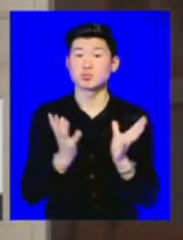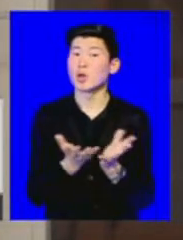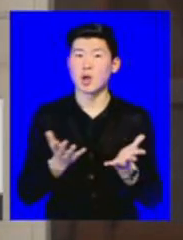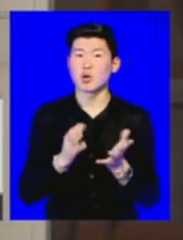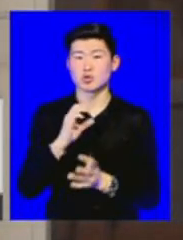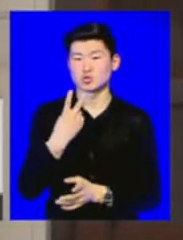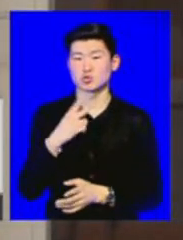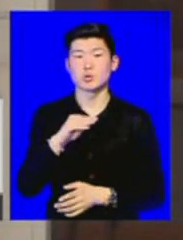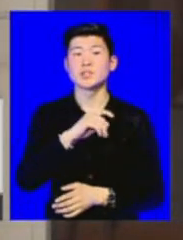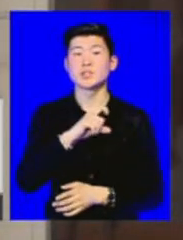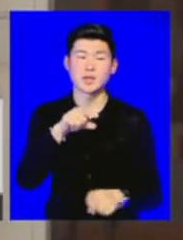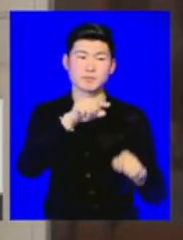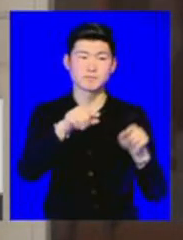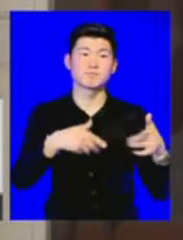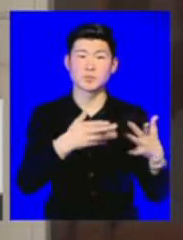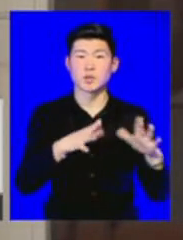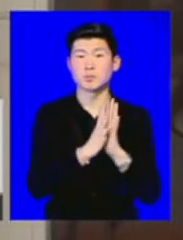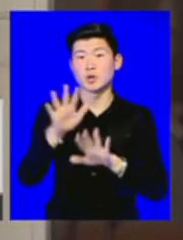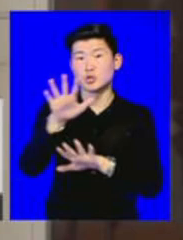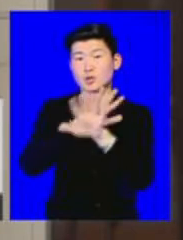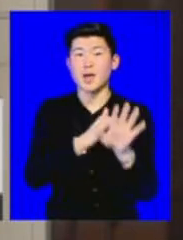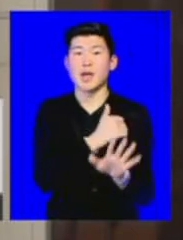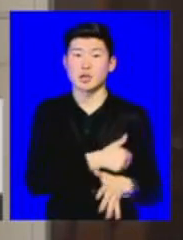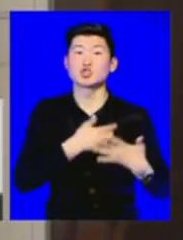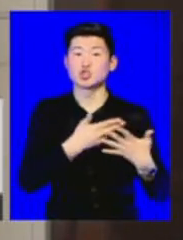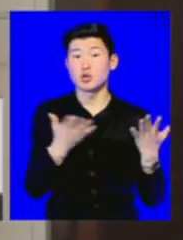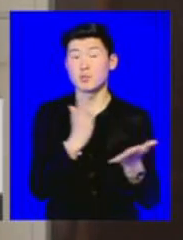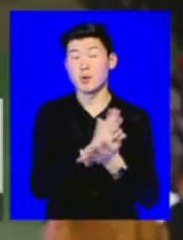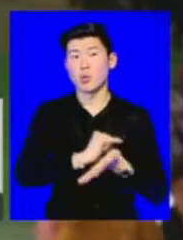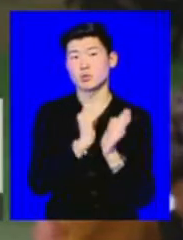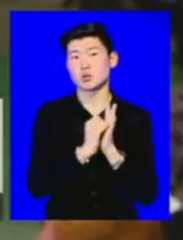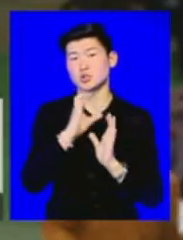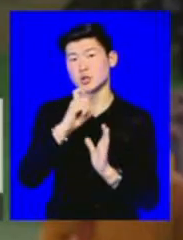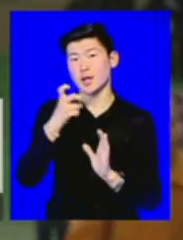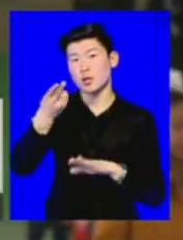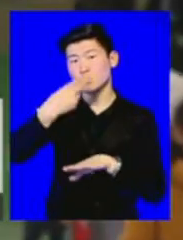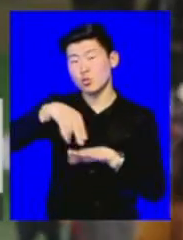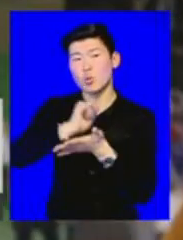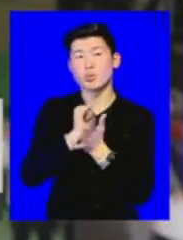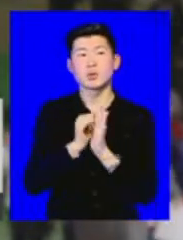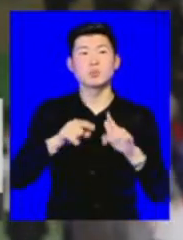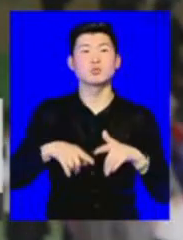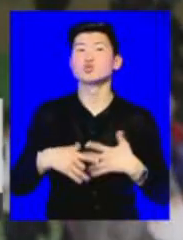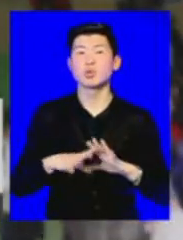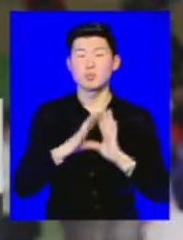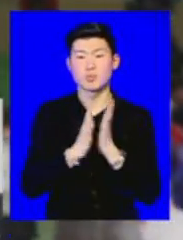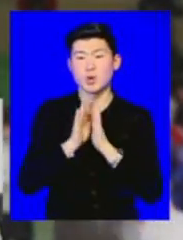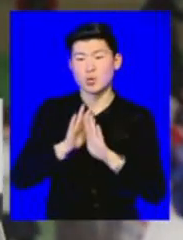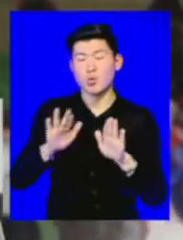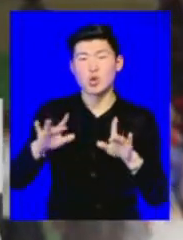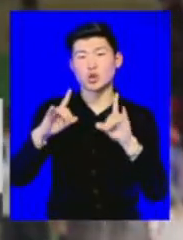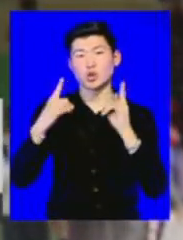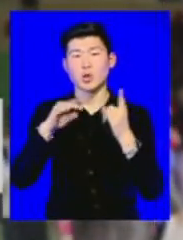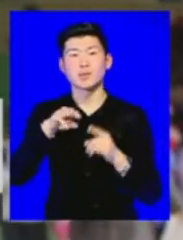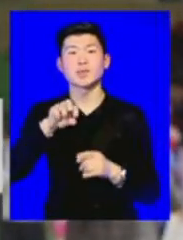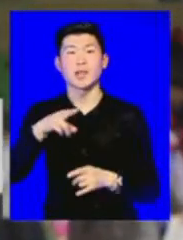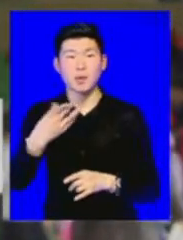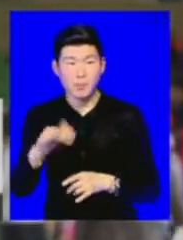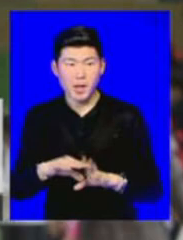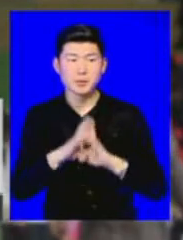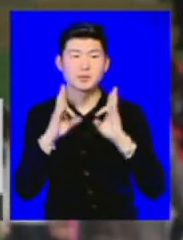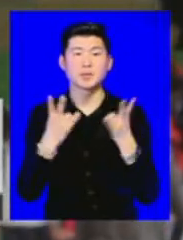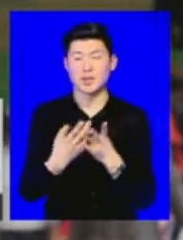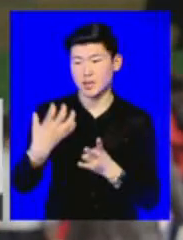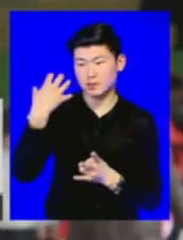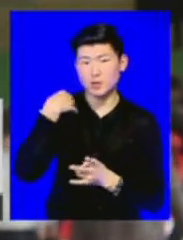сүлжээг байршуулах нөхцөлийг хангаж байгаа. Жишээ нь сонгон харахын дүүргүүдээр гэхэд бол энэ хүүхдийн тоглоомын талбай дээр нийтийн